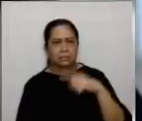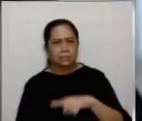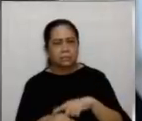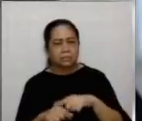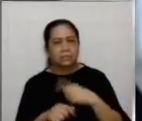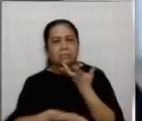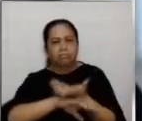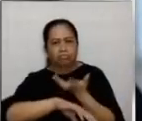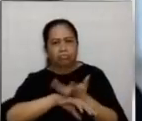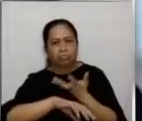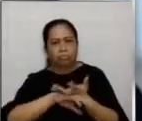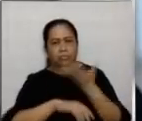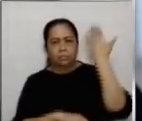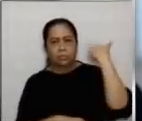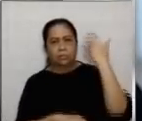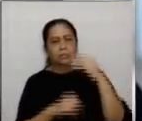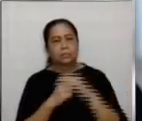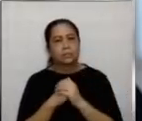kami before.